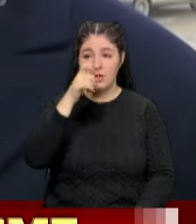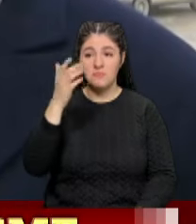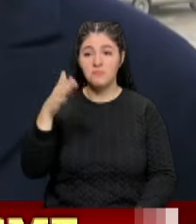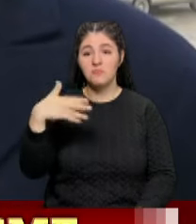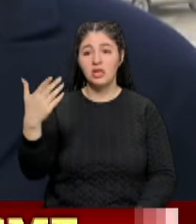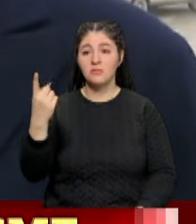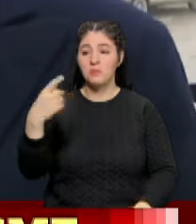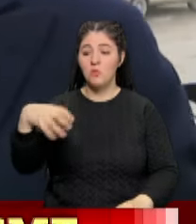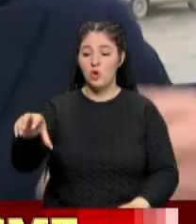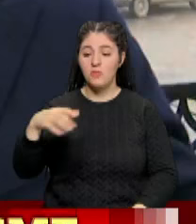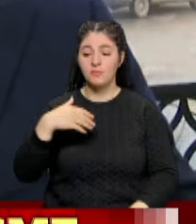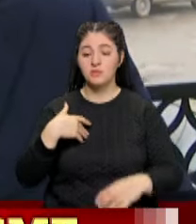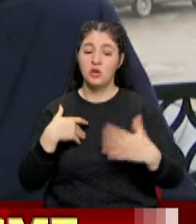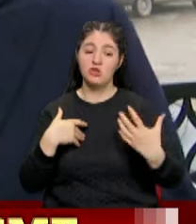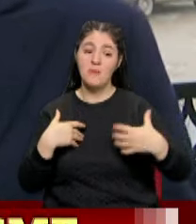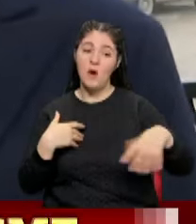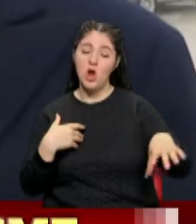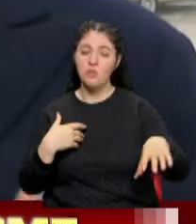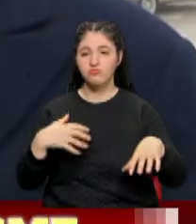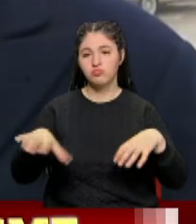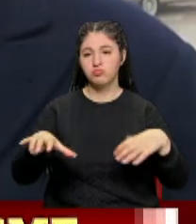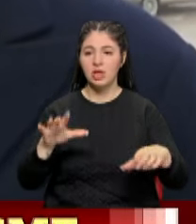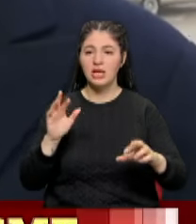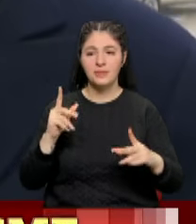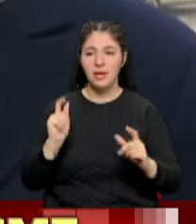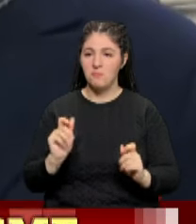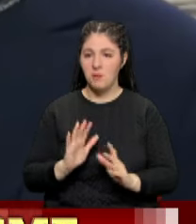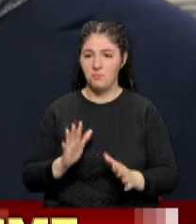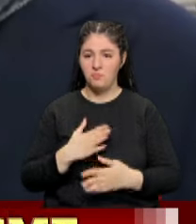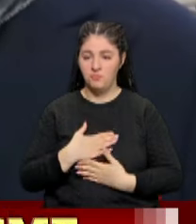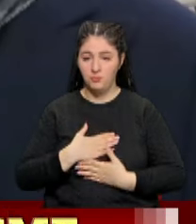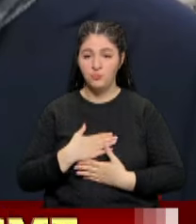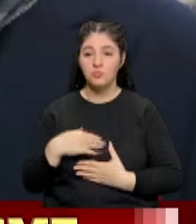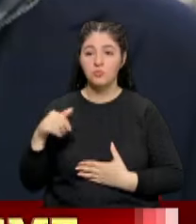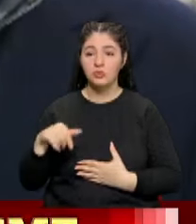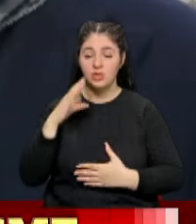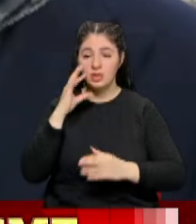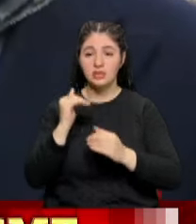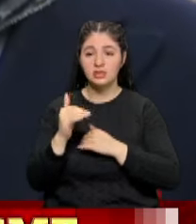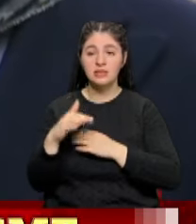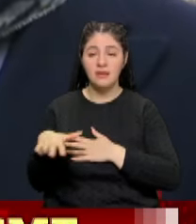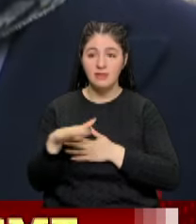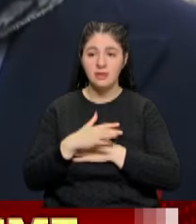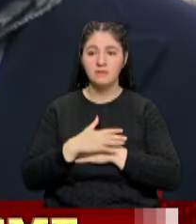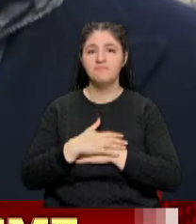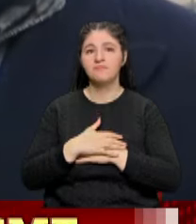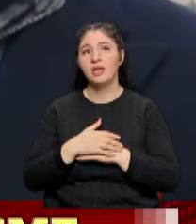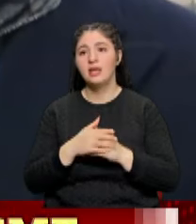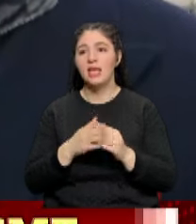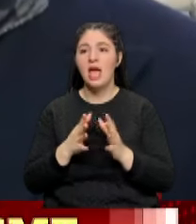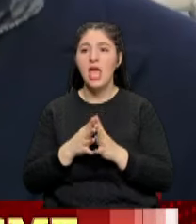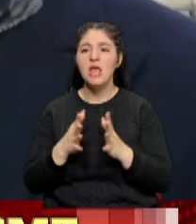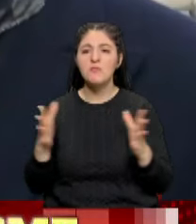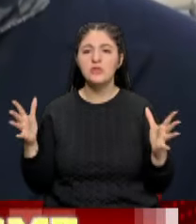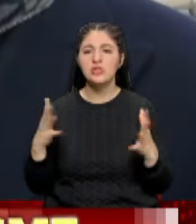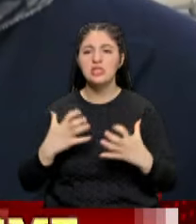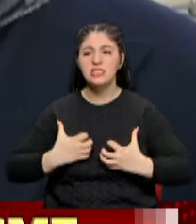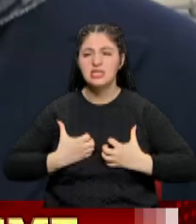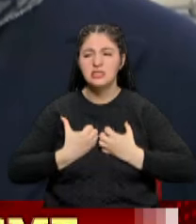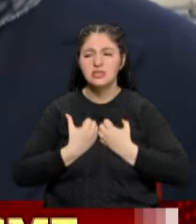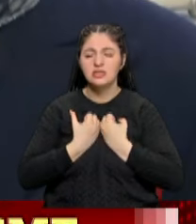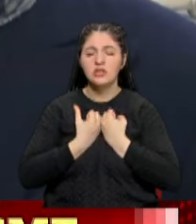başka bir parçası, biz başka bir parçası şeklinde de yorumlamam. Yani buradaki insanlar yani en büyük ızdıraplarda,